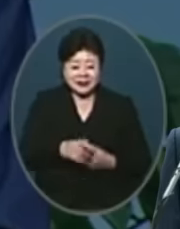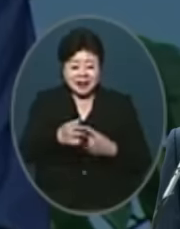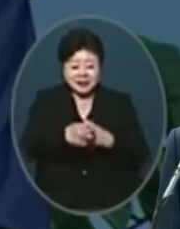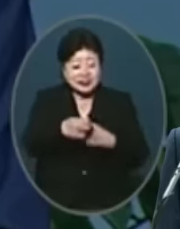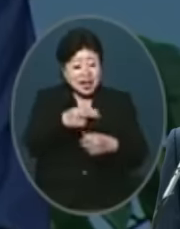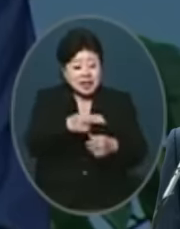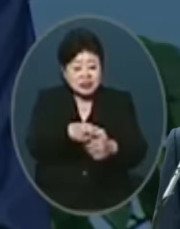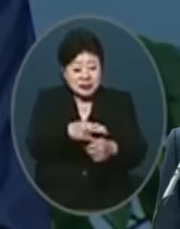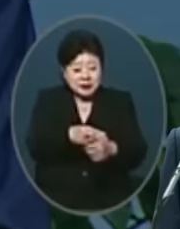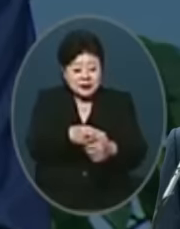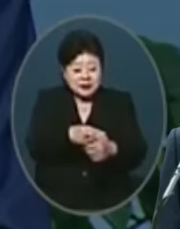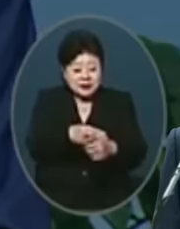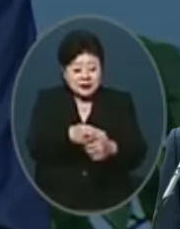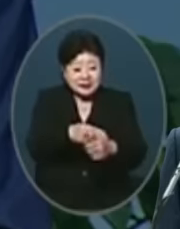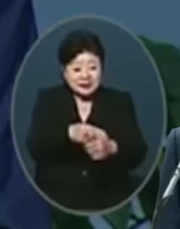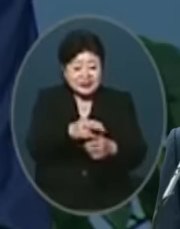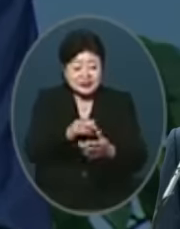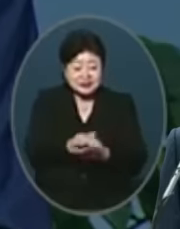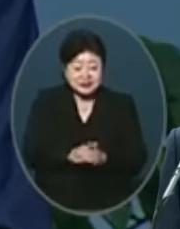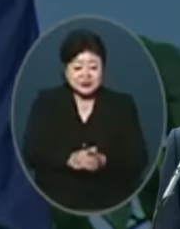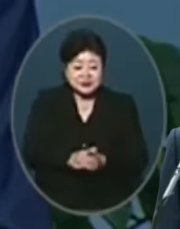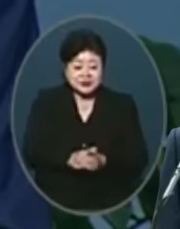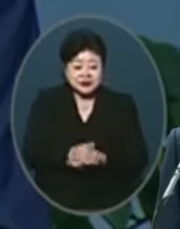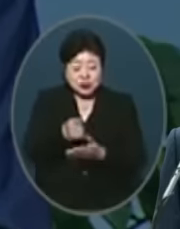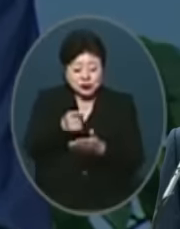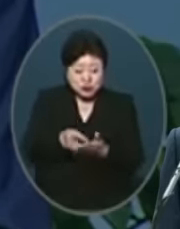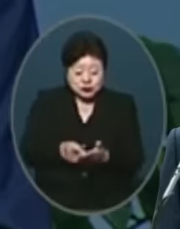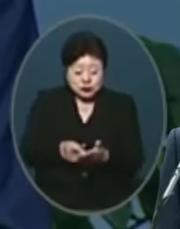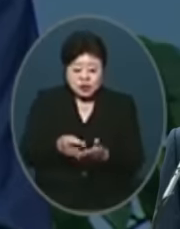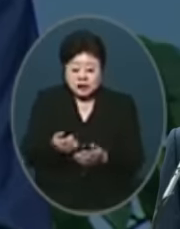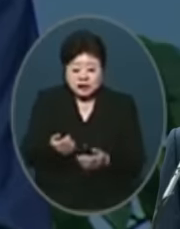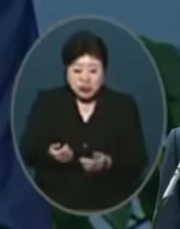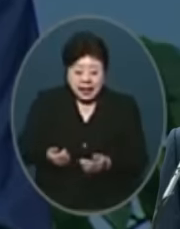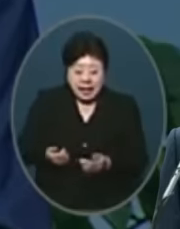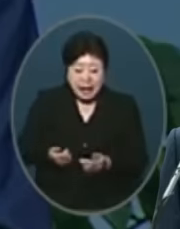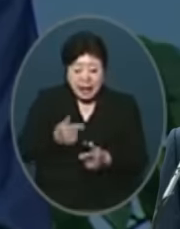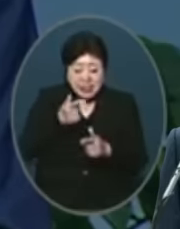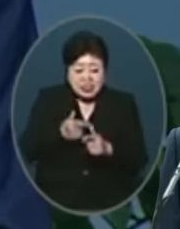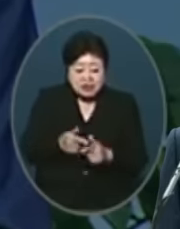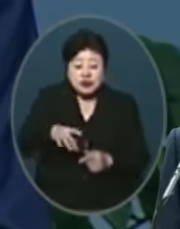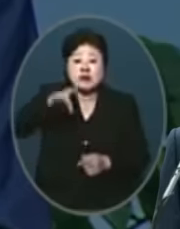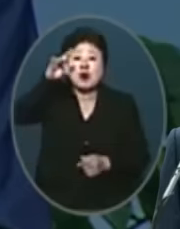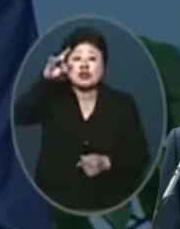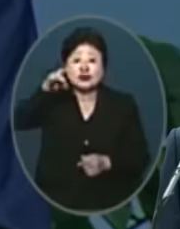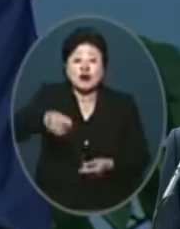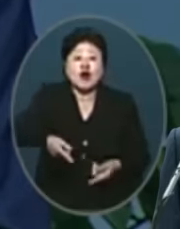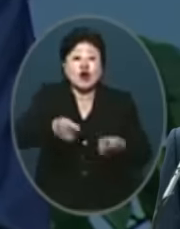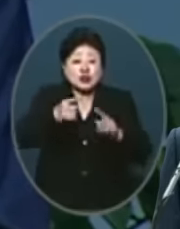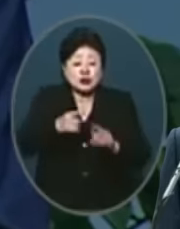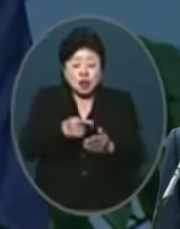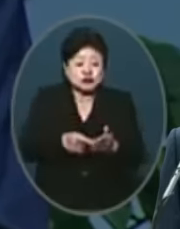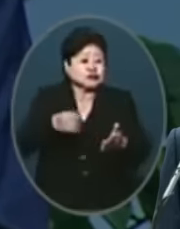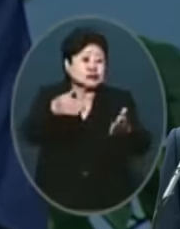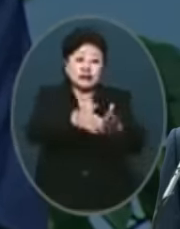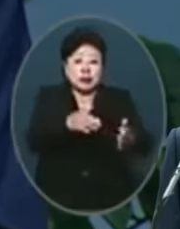의사 선생님들이 저를 수술하기 전에 예수님이 먼저 들어와서 수술해